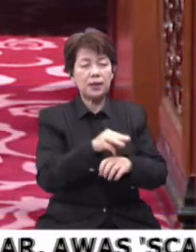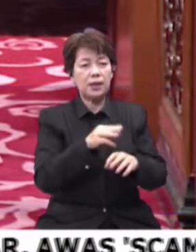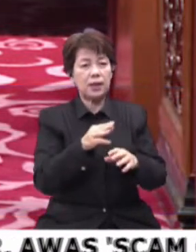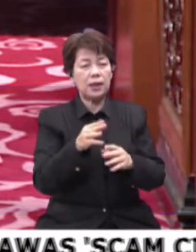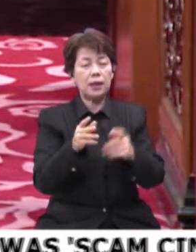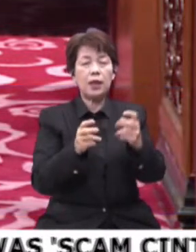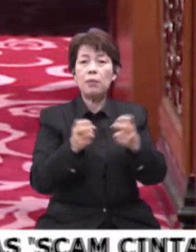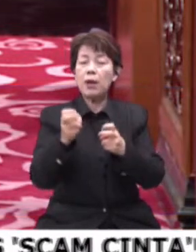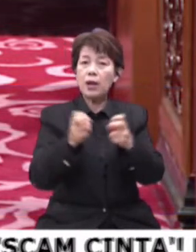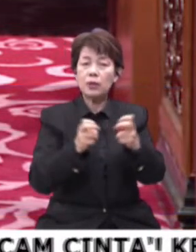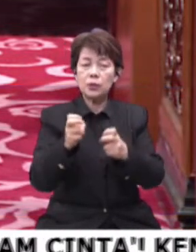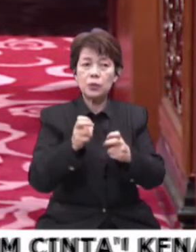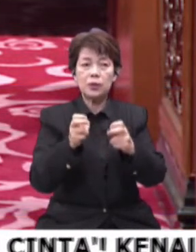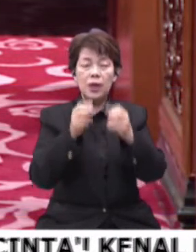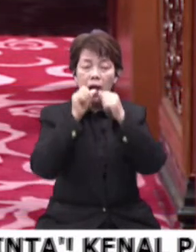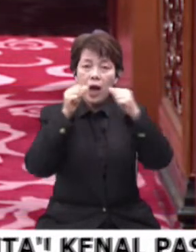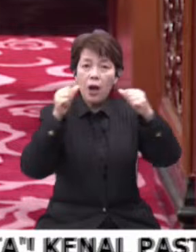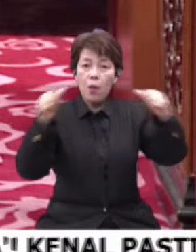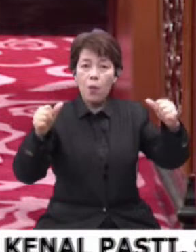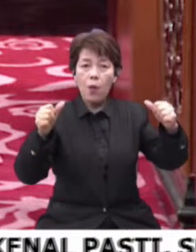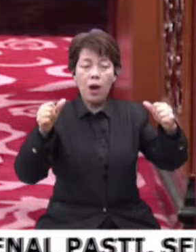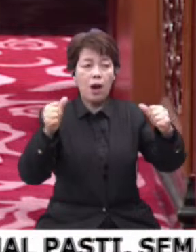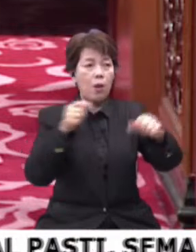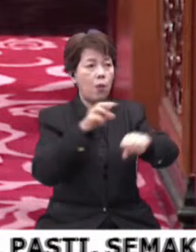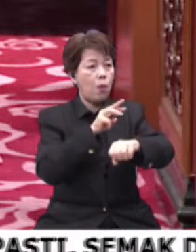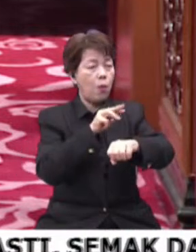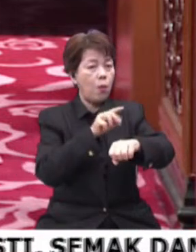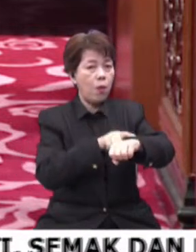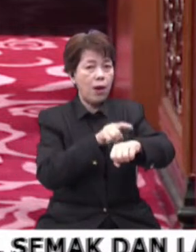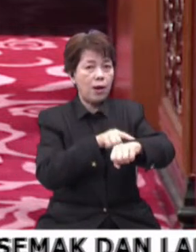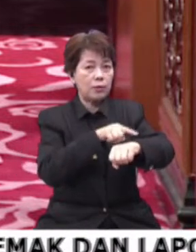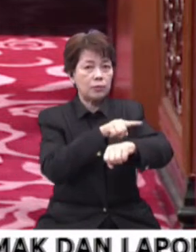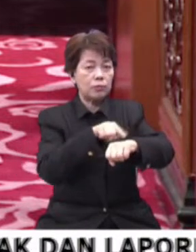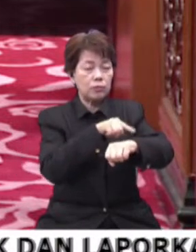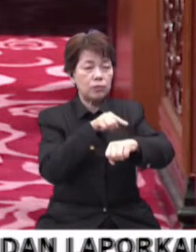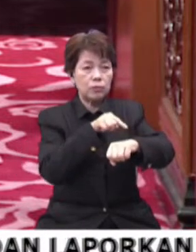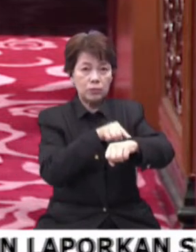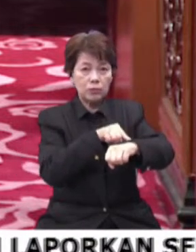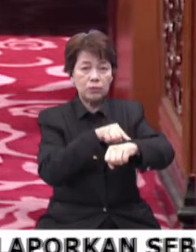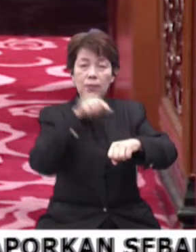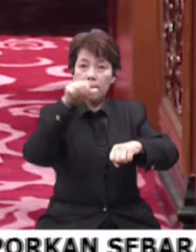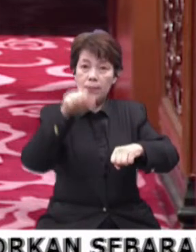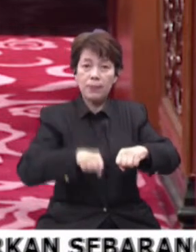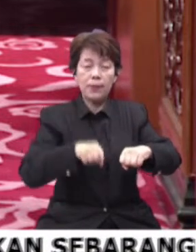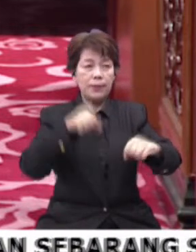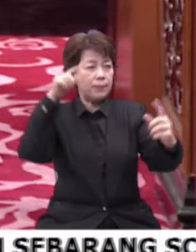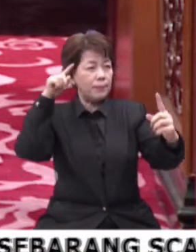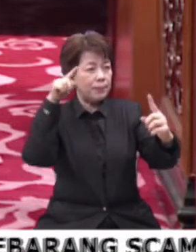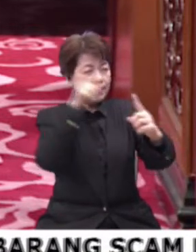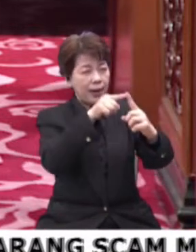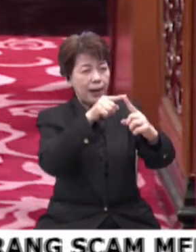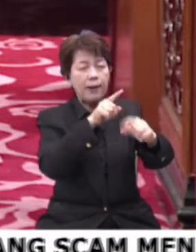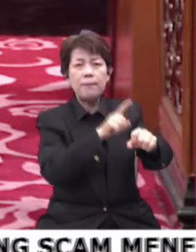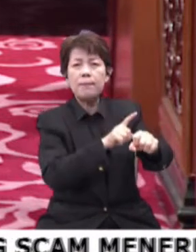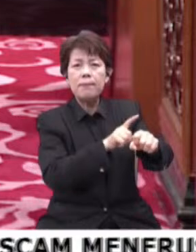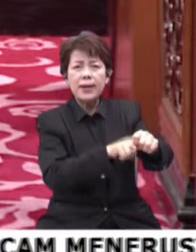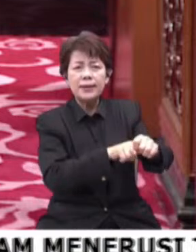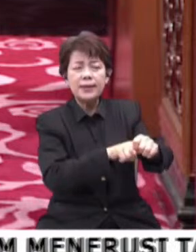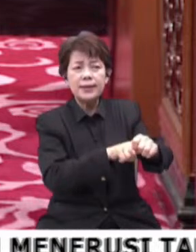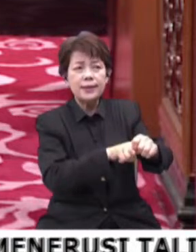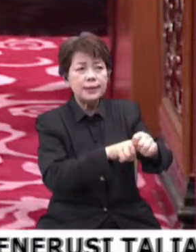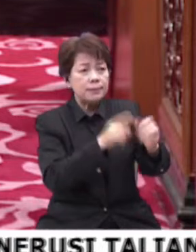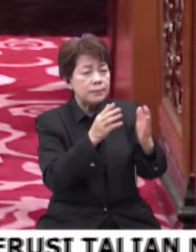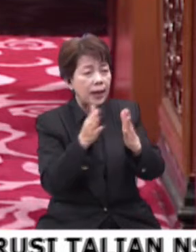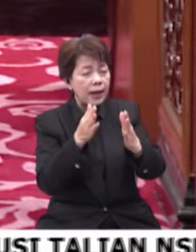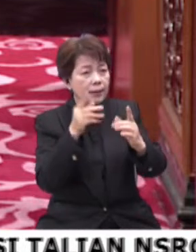awam beroperasi pada waktu yang tepat supaya penumpangnya mulai tiba di destinasinya pada masa yang dijangkau